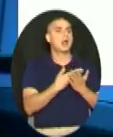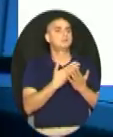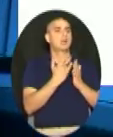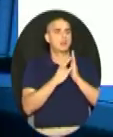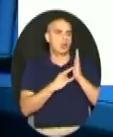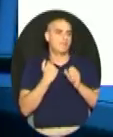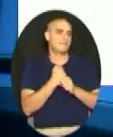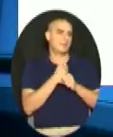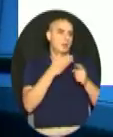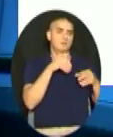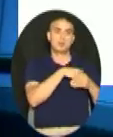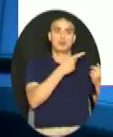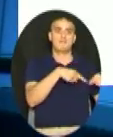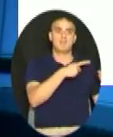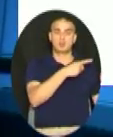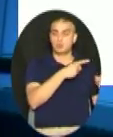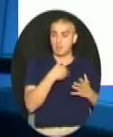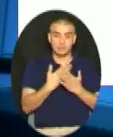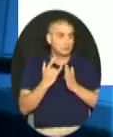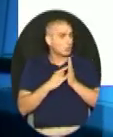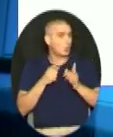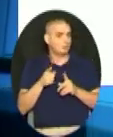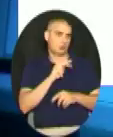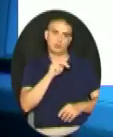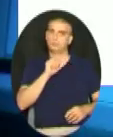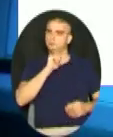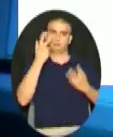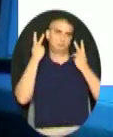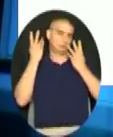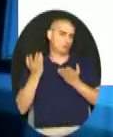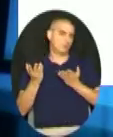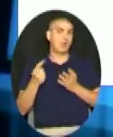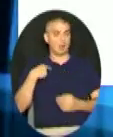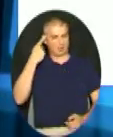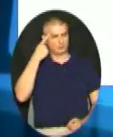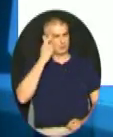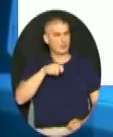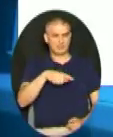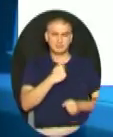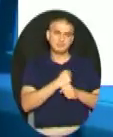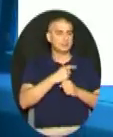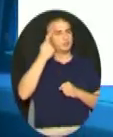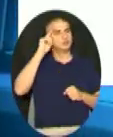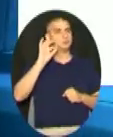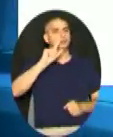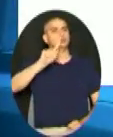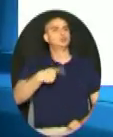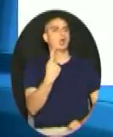חוק ועל פעילות הוועדות. הצעות החוק זה הנושא אולי החשוב ביותר. חשבנו, הכנסת עשתה איזו יוזמה של